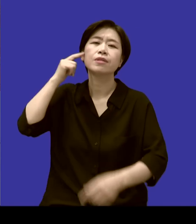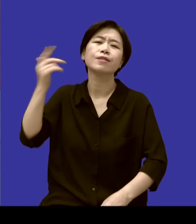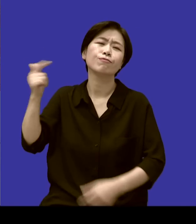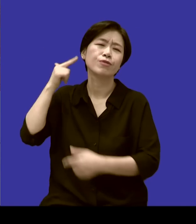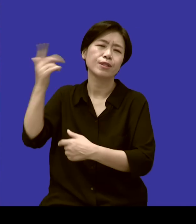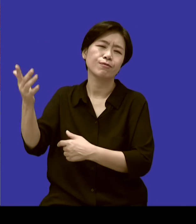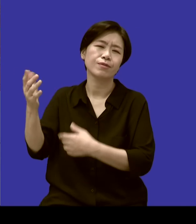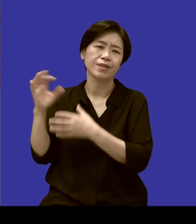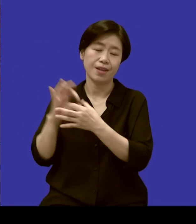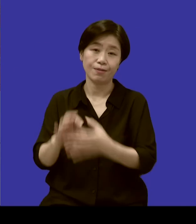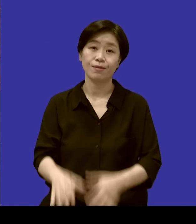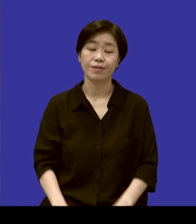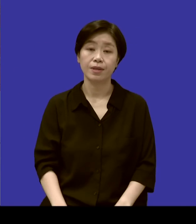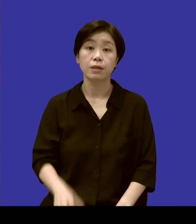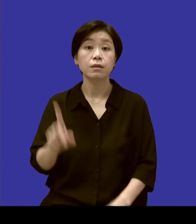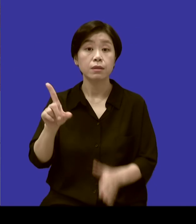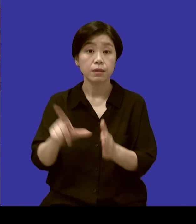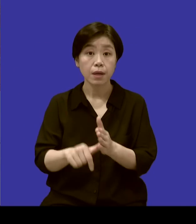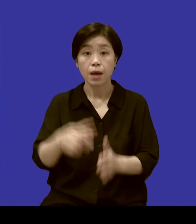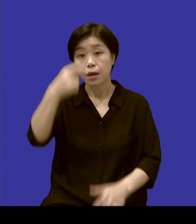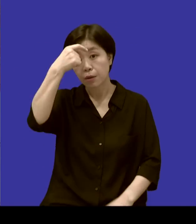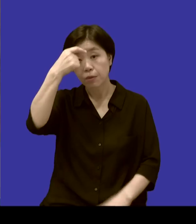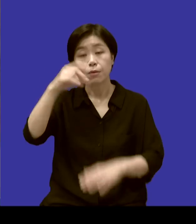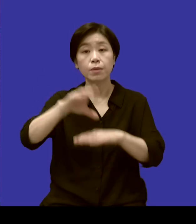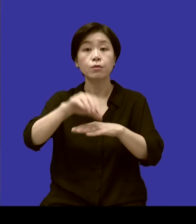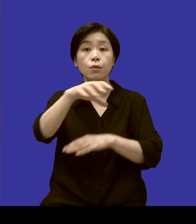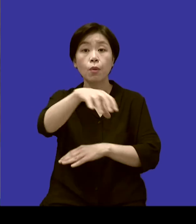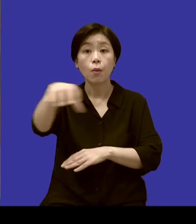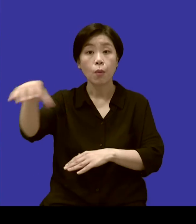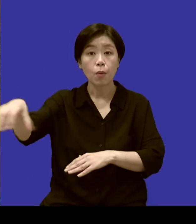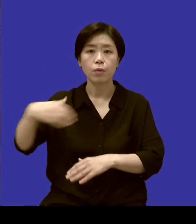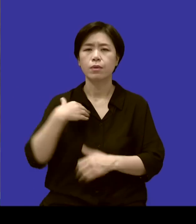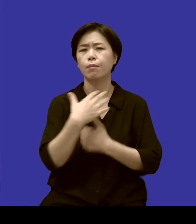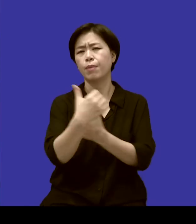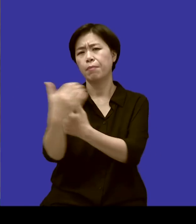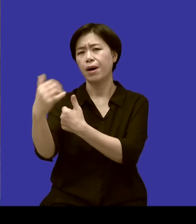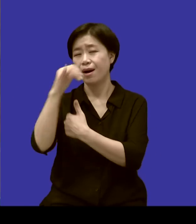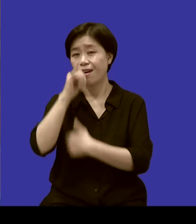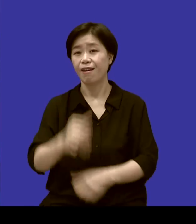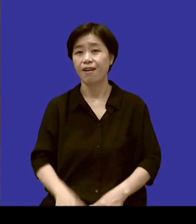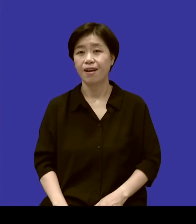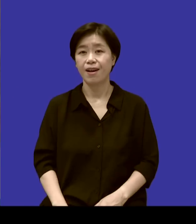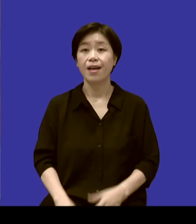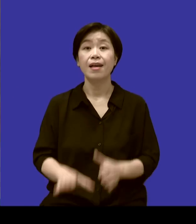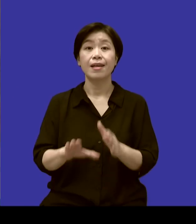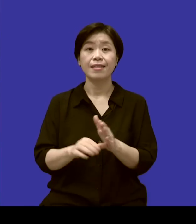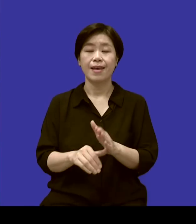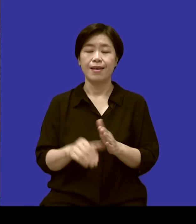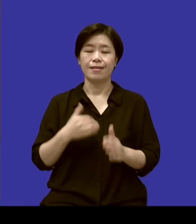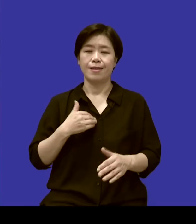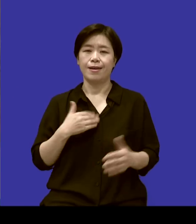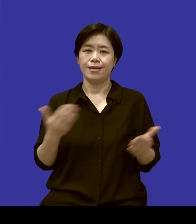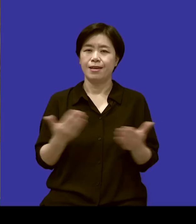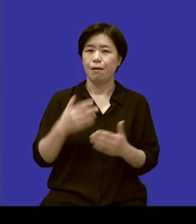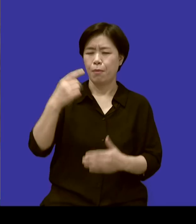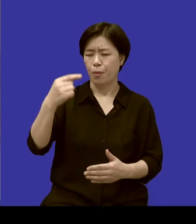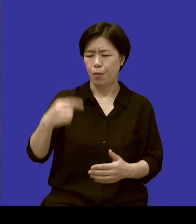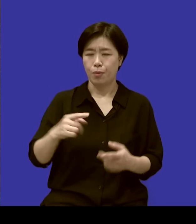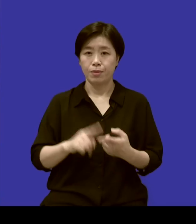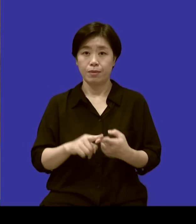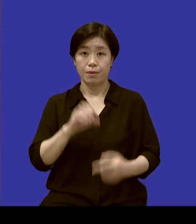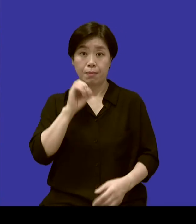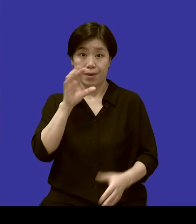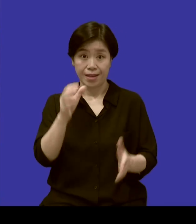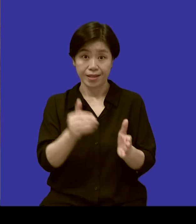이제 기독교 방송에서 막 연락이 오는 거예요. 그러니까 내가 사역하는 건 얘기를 막 이렇게 얘기하게 간증하게 하시더라고요. 네. 거기 가서 제가